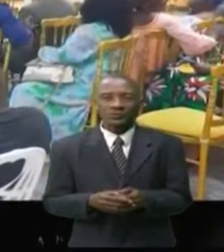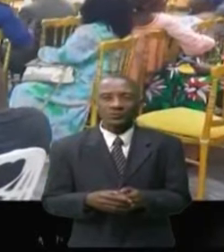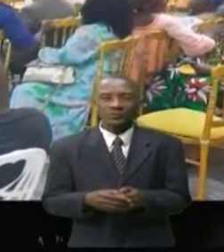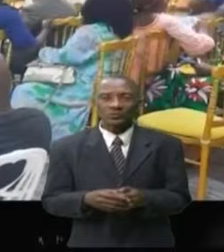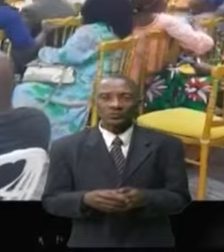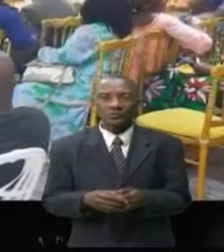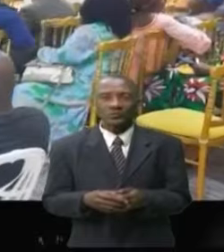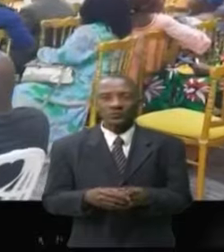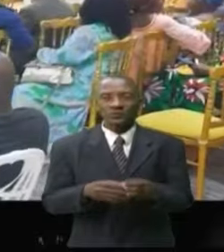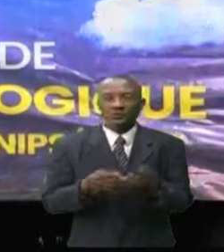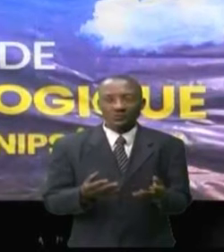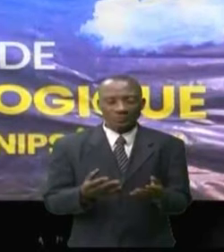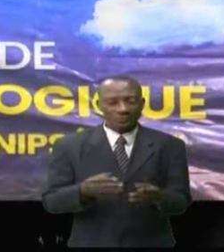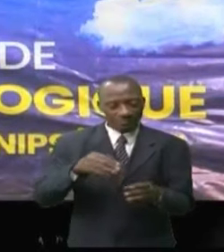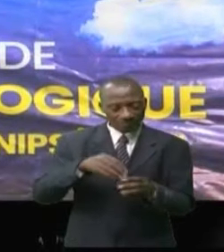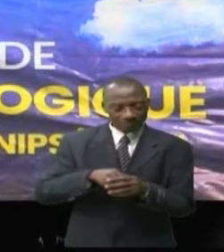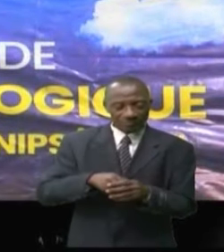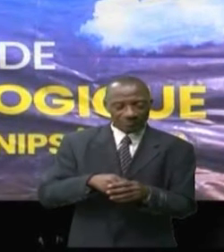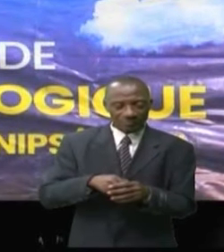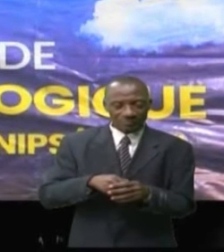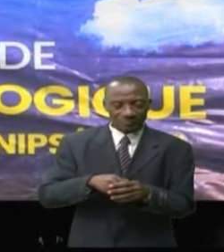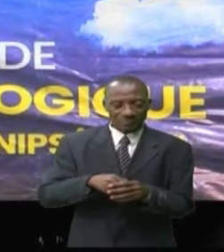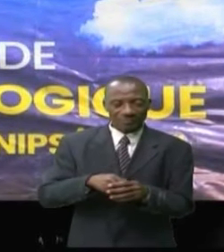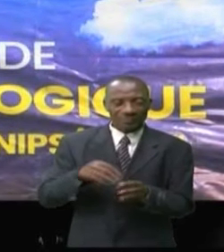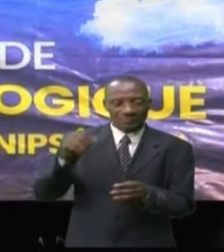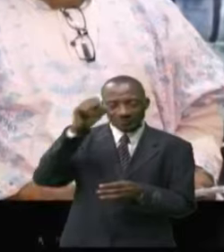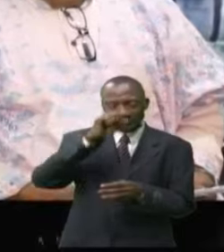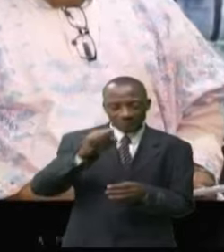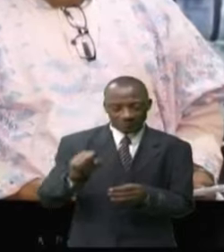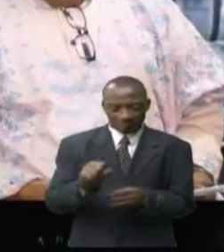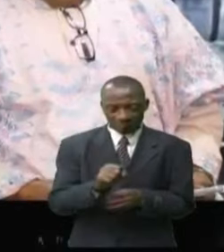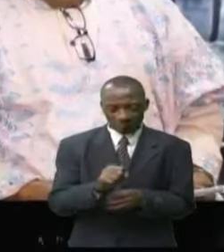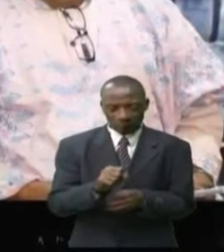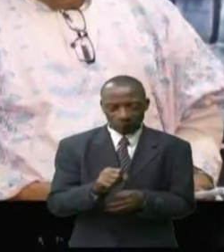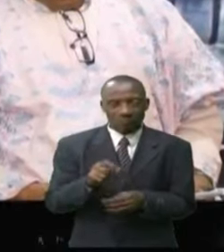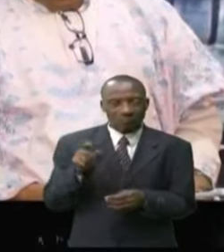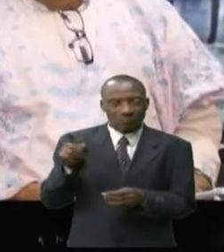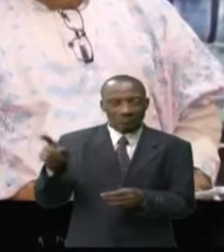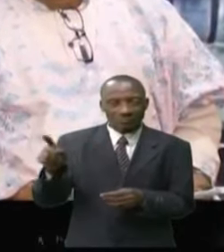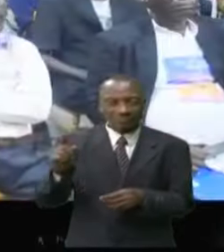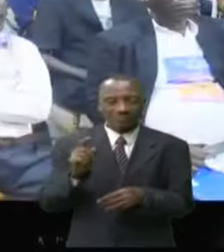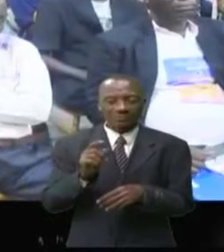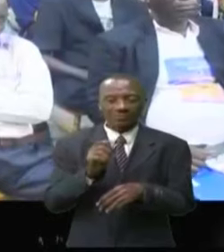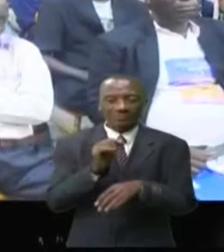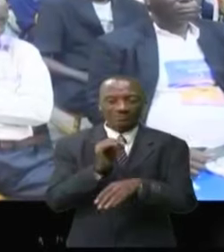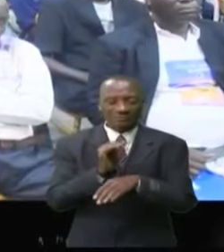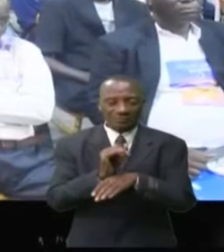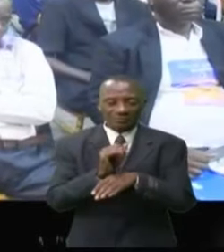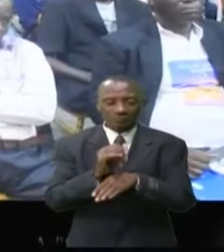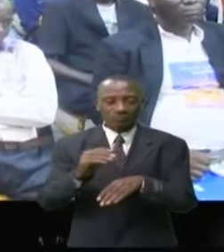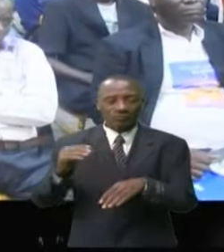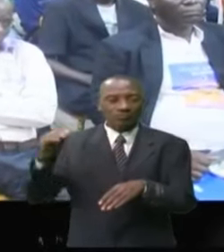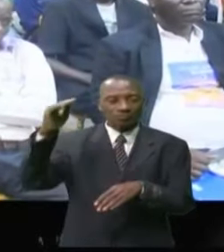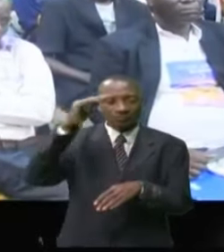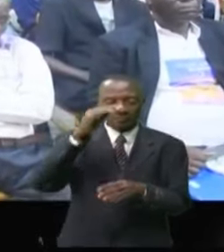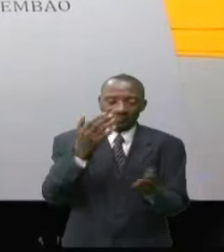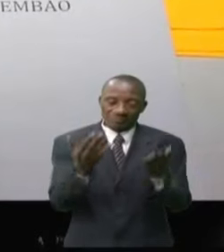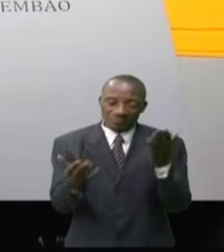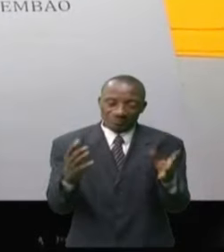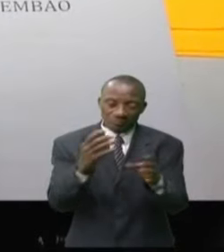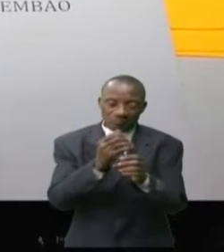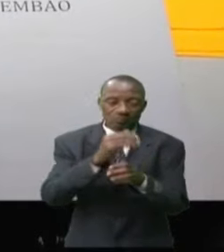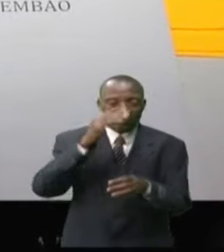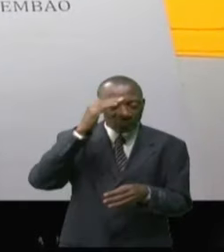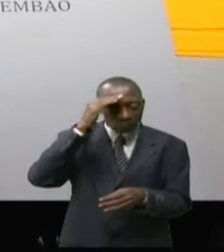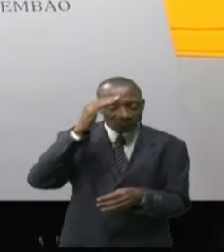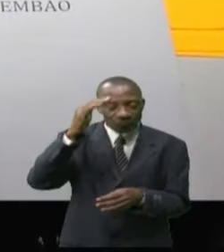anciens de l'Institut pédagogique de selembaou àanips ont désormais les textes qui régissent leur association à savoir les